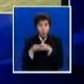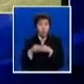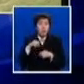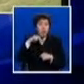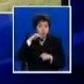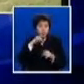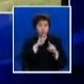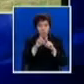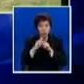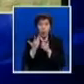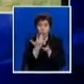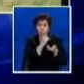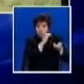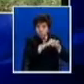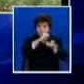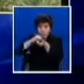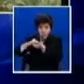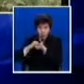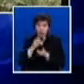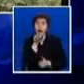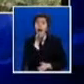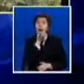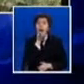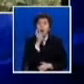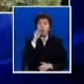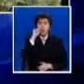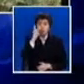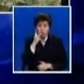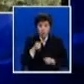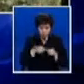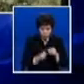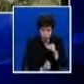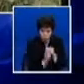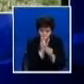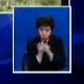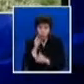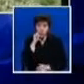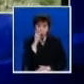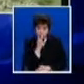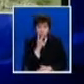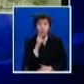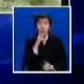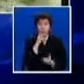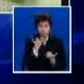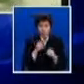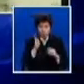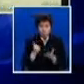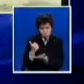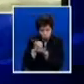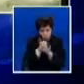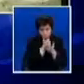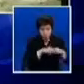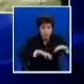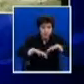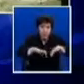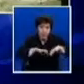ก็ขอความร่วมมือในเรื่องของการปลูกข้าวนาปรังและในเรื่องของการใช้น้ำเพื่อการเกษตรซึ่งจะต้องร่วมกันบริหารจัดการนะครับเพราะว่า